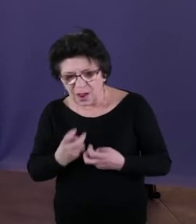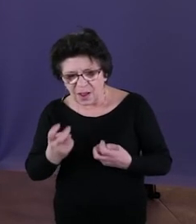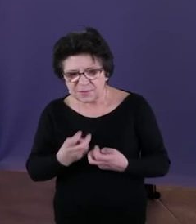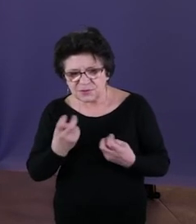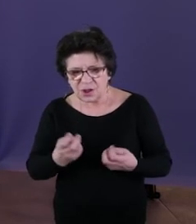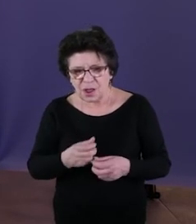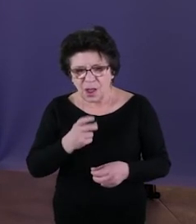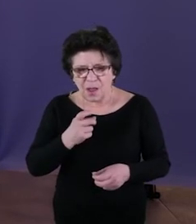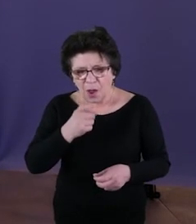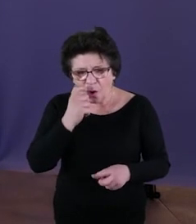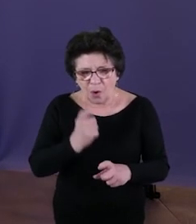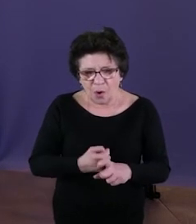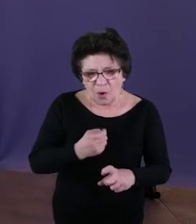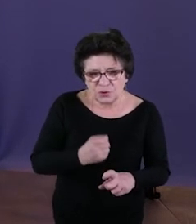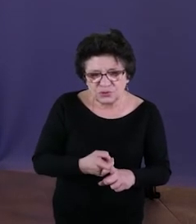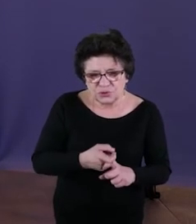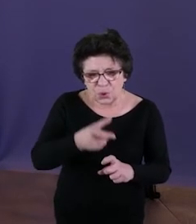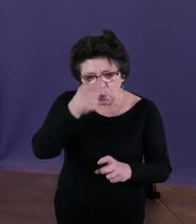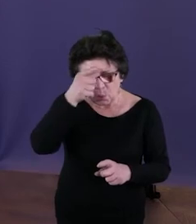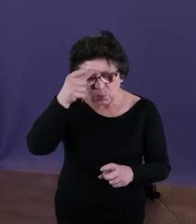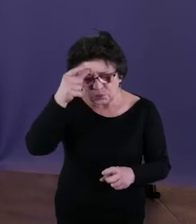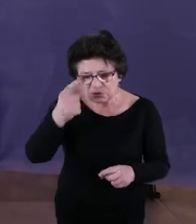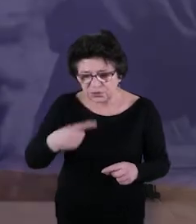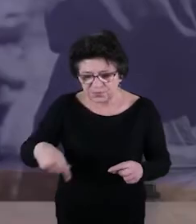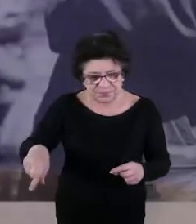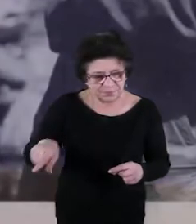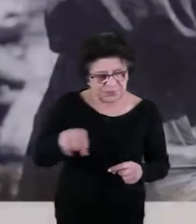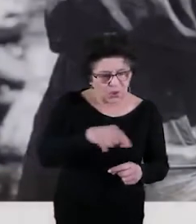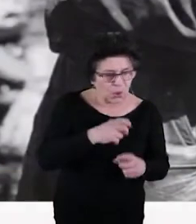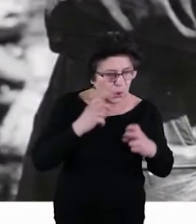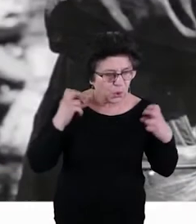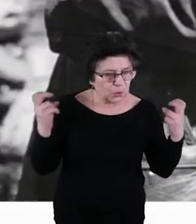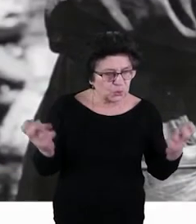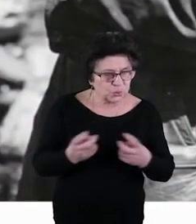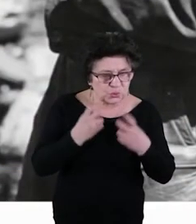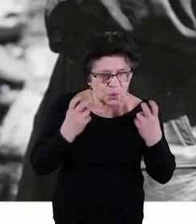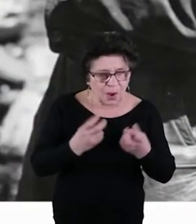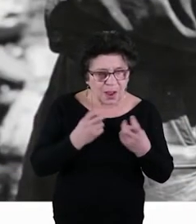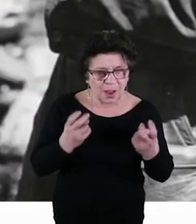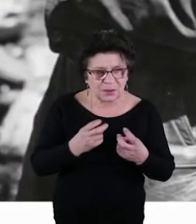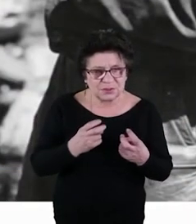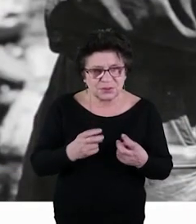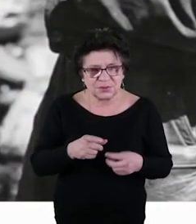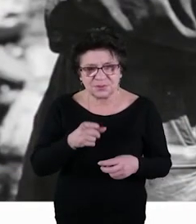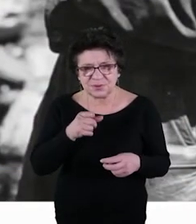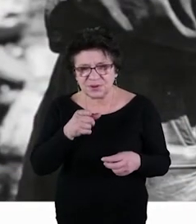tamtejszej ludności żeby szukać po prostu tych